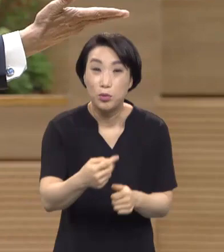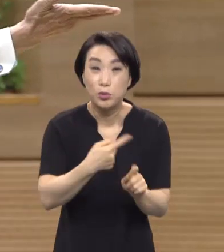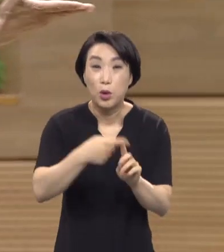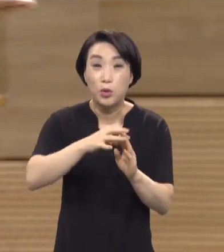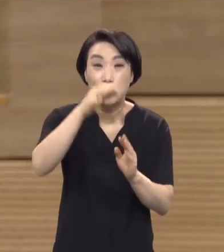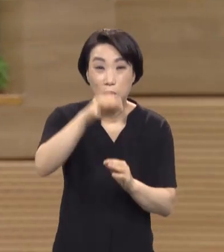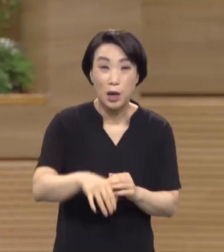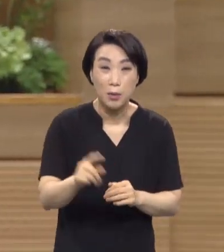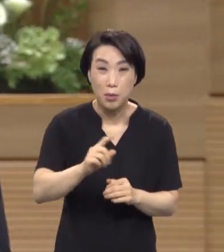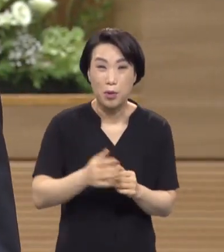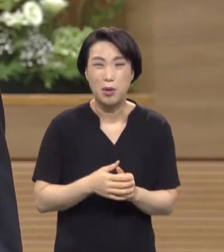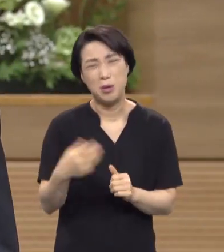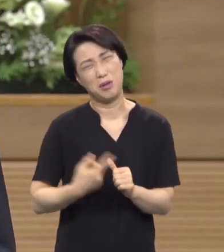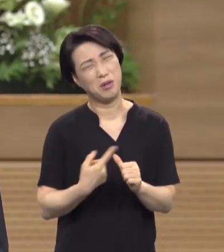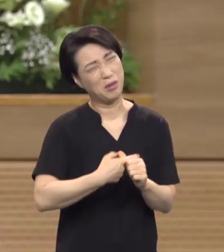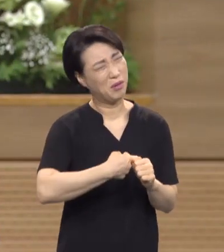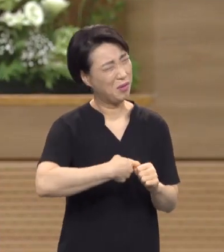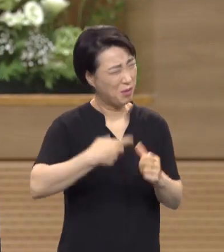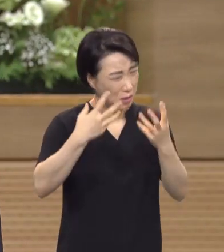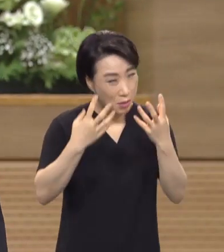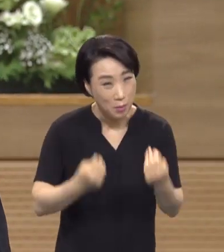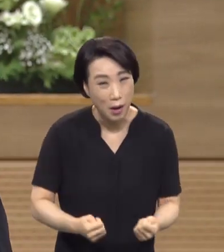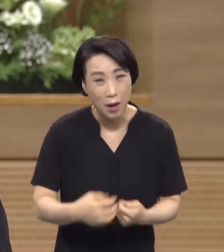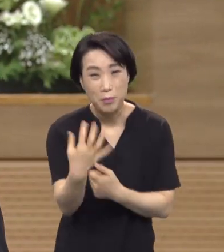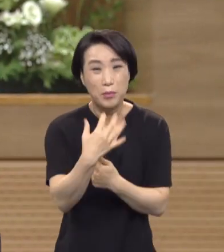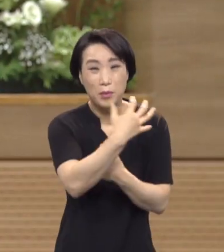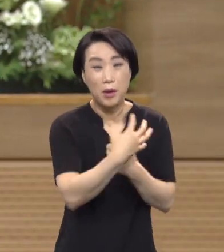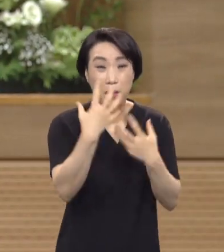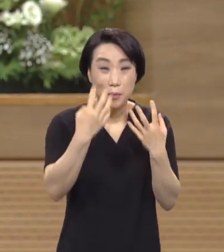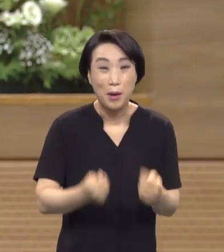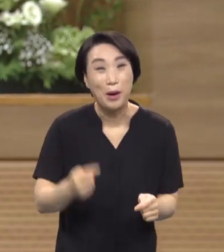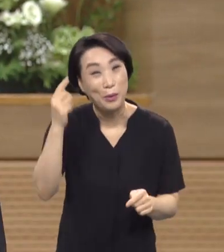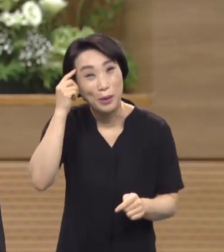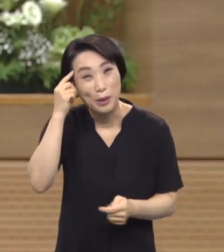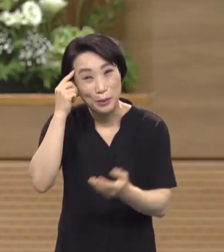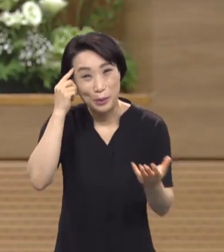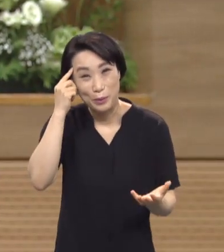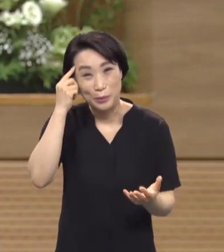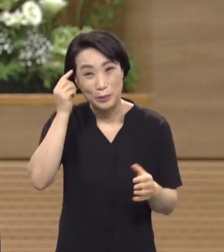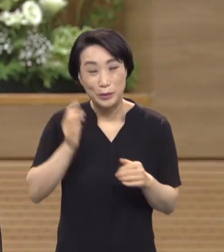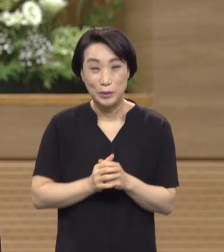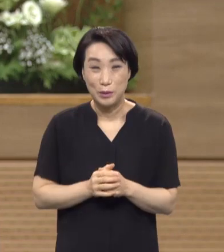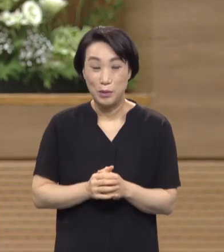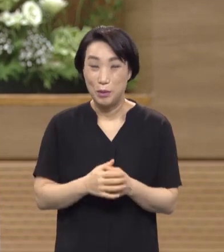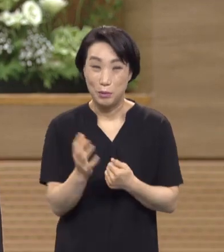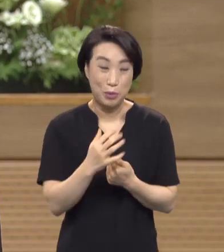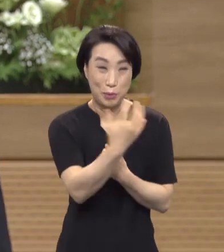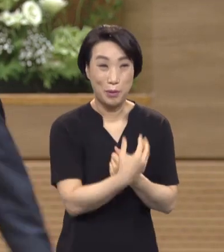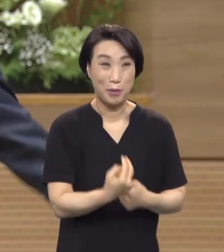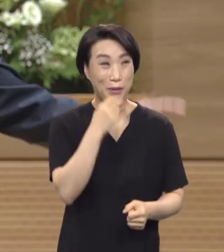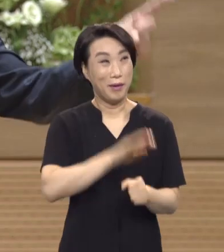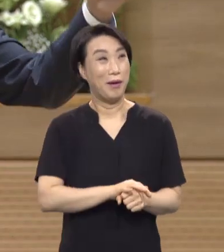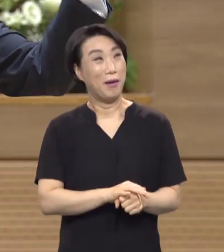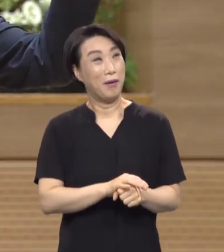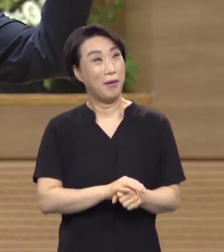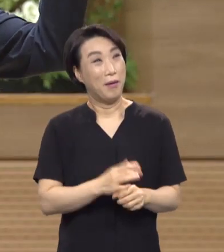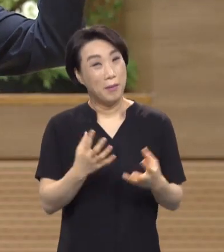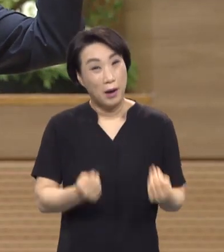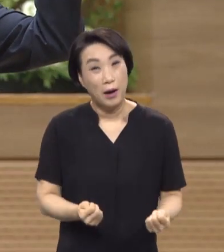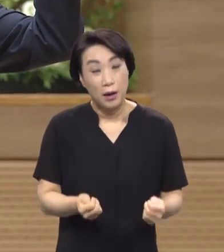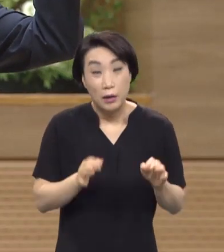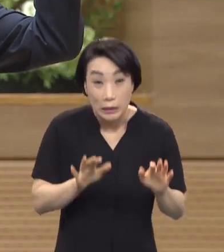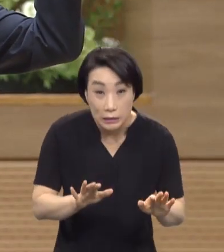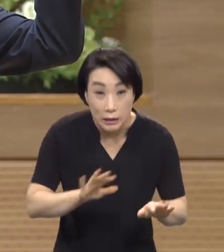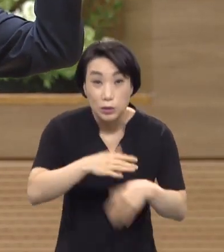향해서 그냥 핍박을 해야 됩니까? 응? 별 핍박을 다 해도